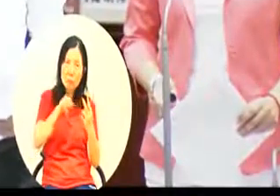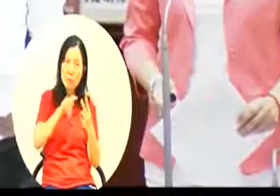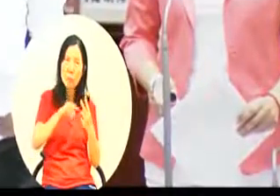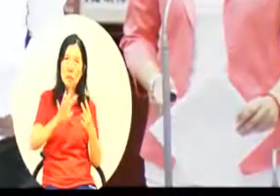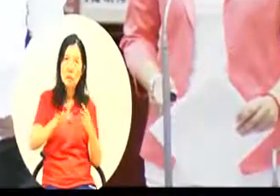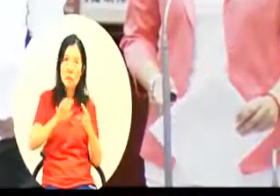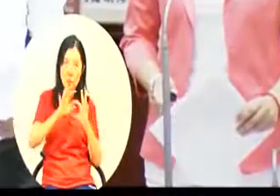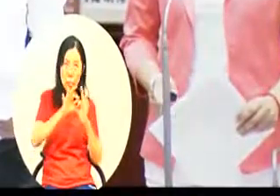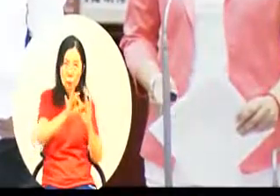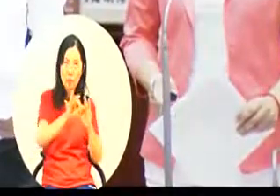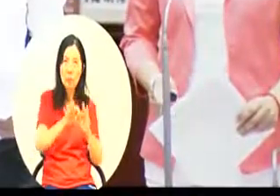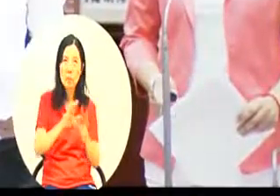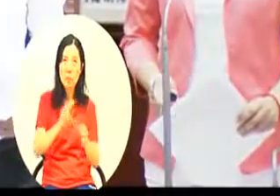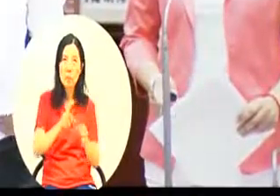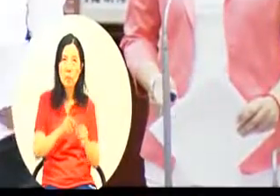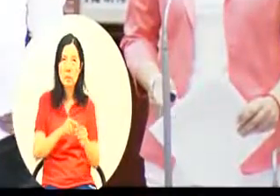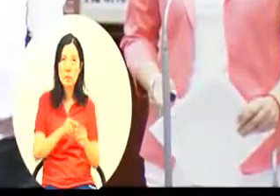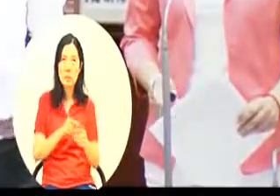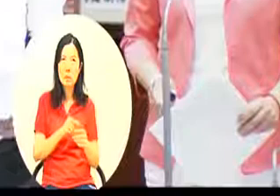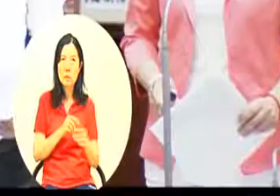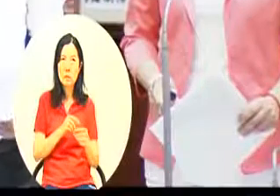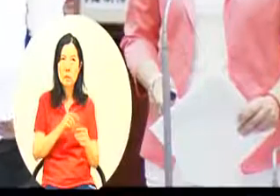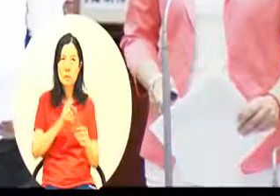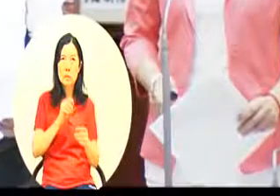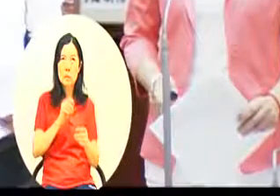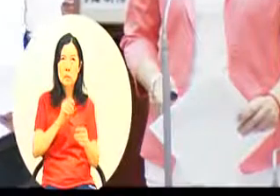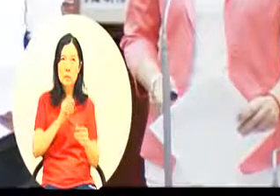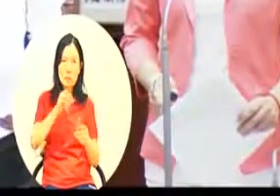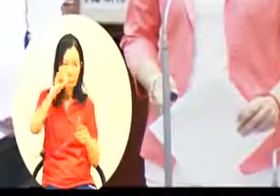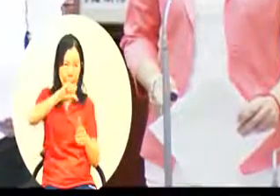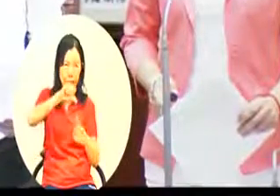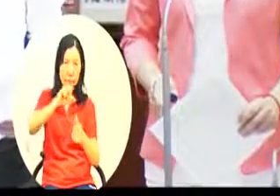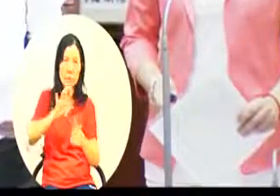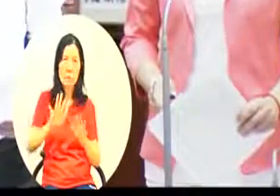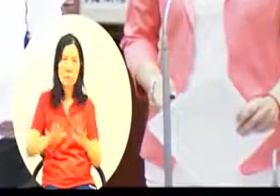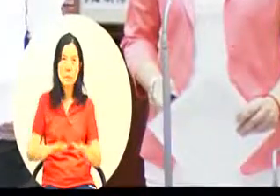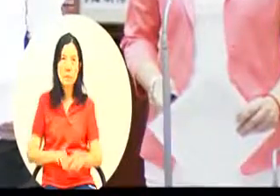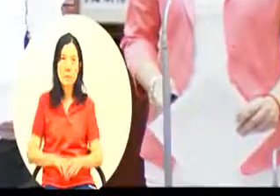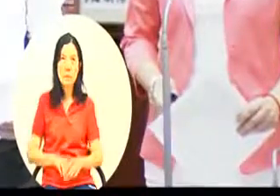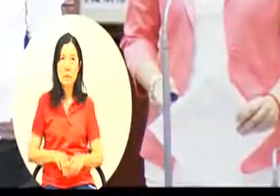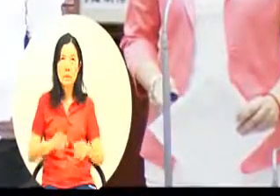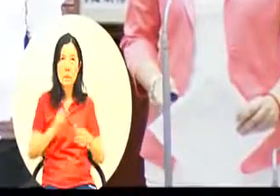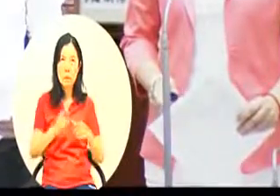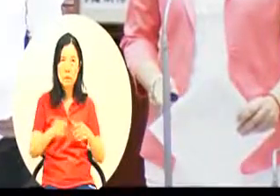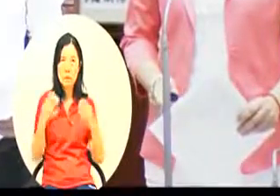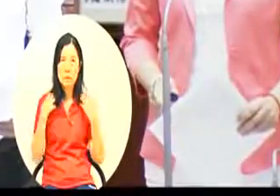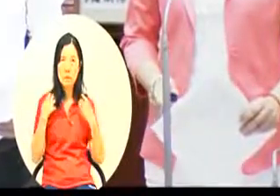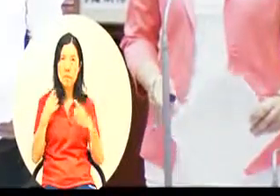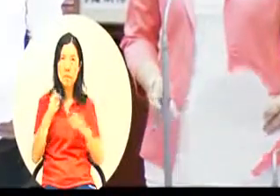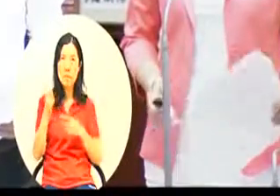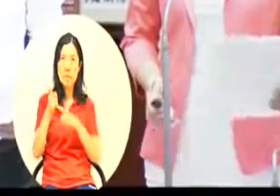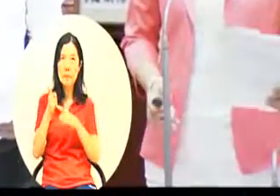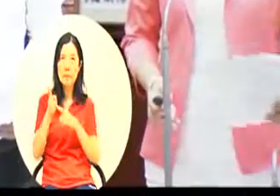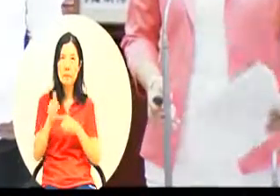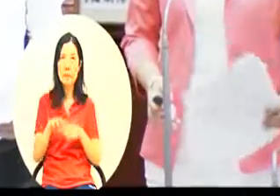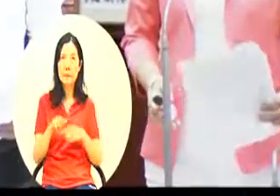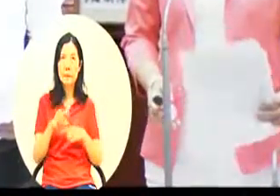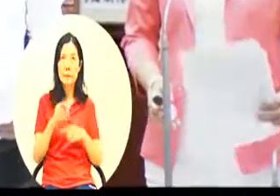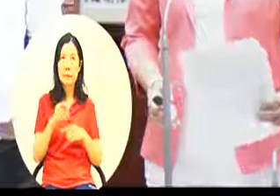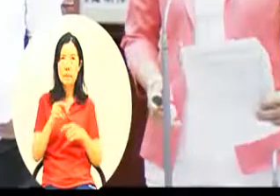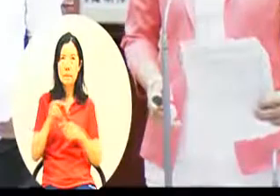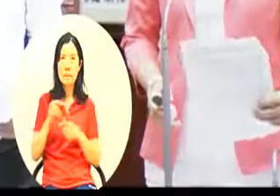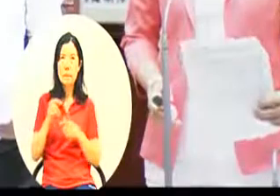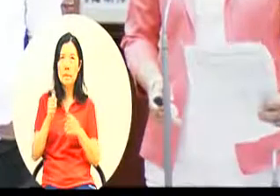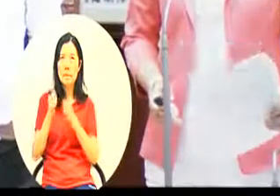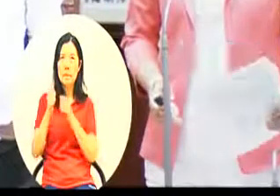都有持续的在跟他加以采罚。那同时公司的负责人也，我们也依法把他移